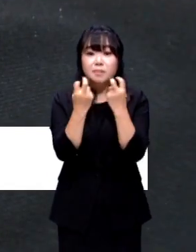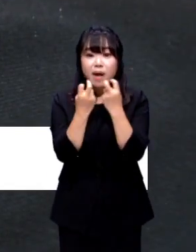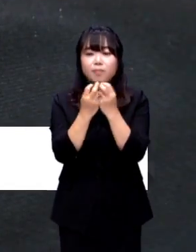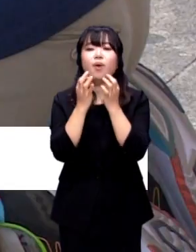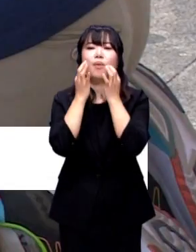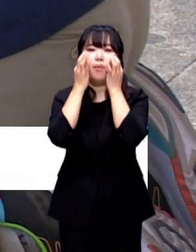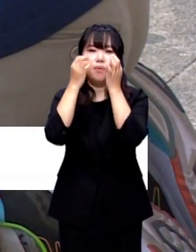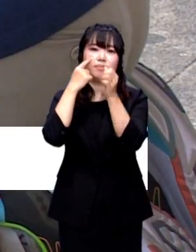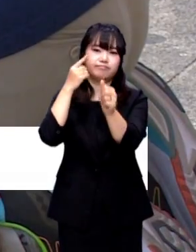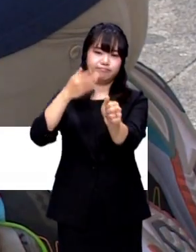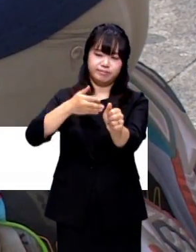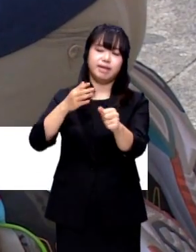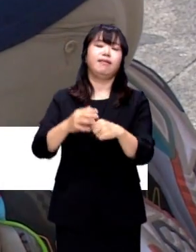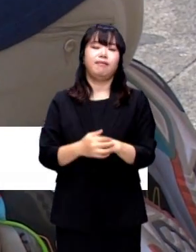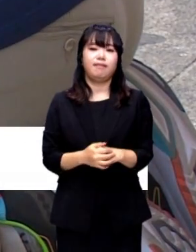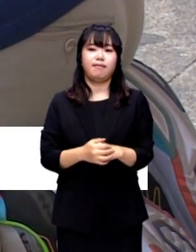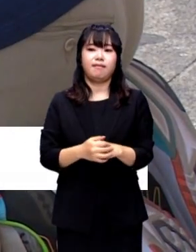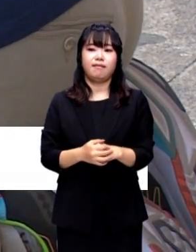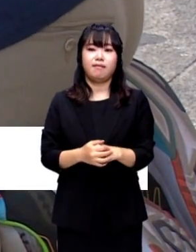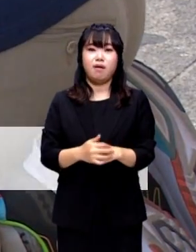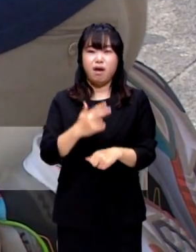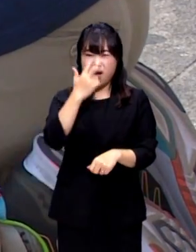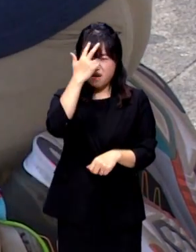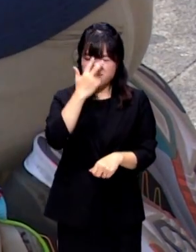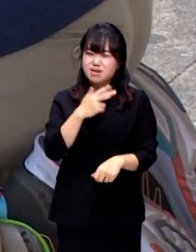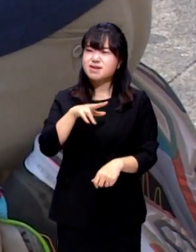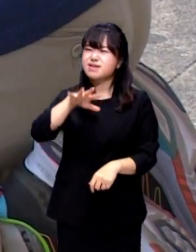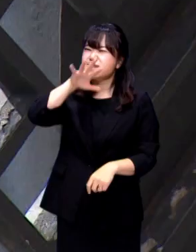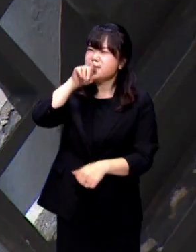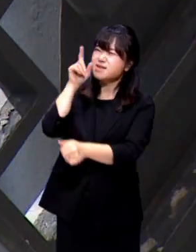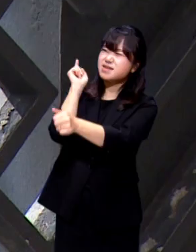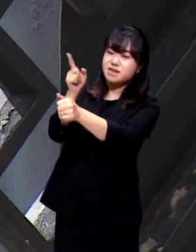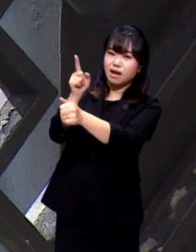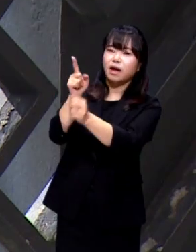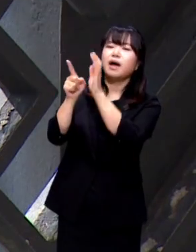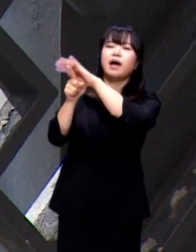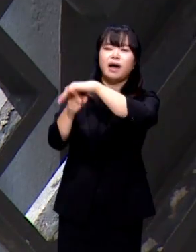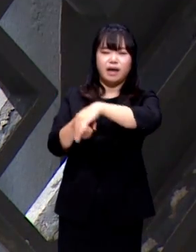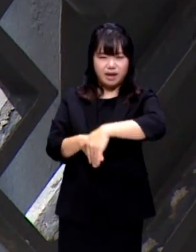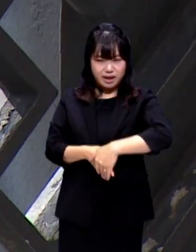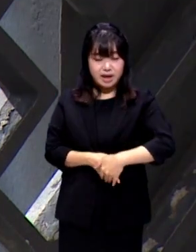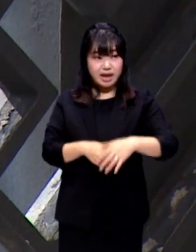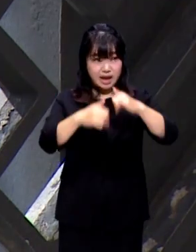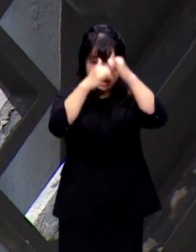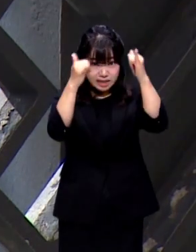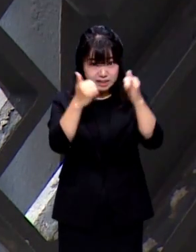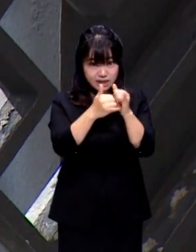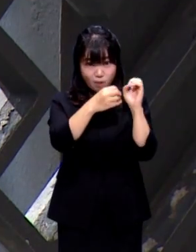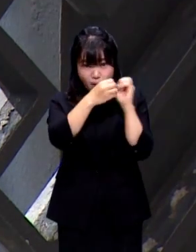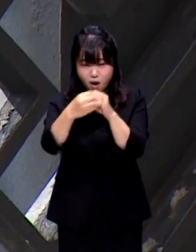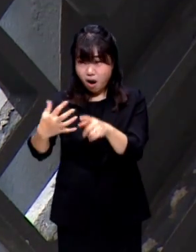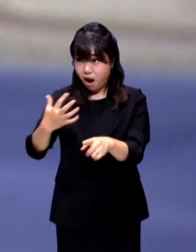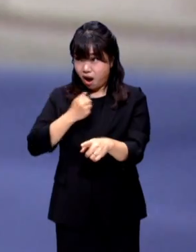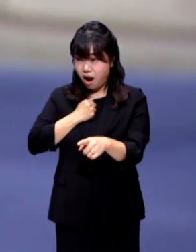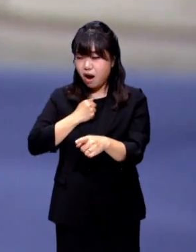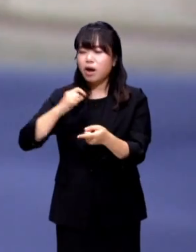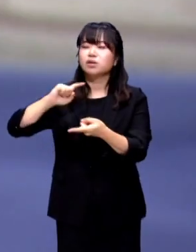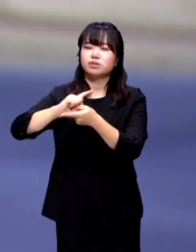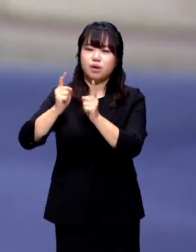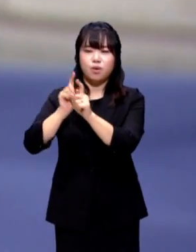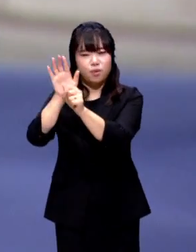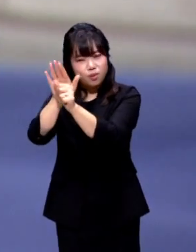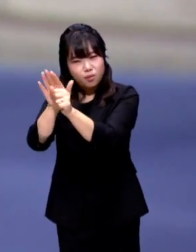좋습니다. 무엇보다 무분별한 비난과 질책을 멈추고 사회가 받은 충격을 함께